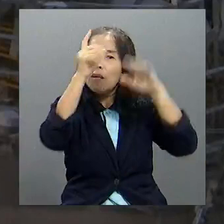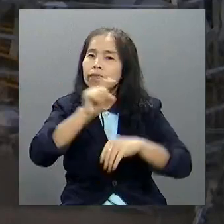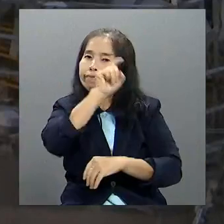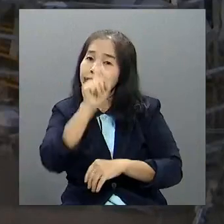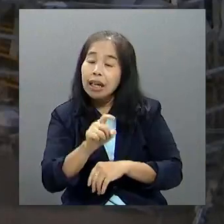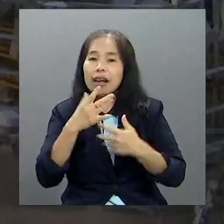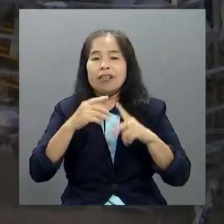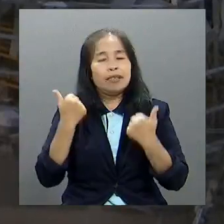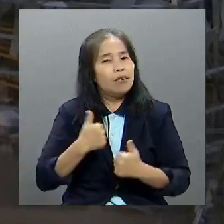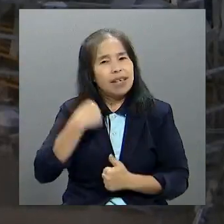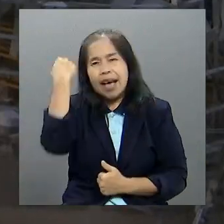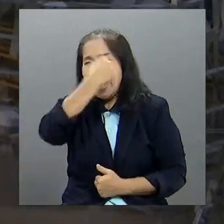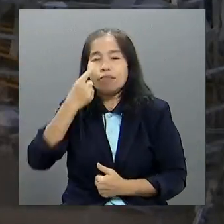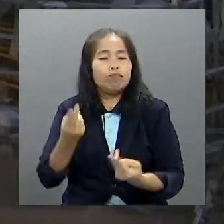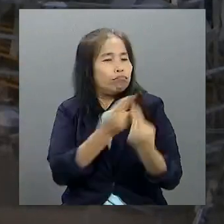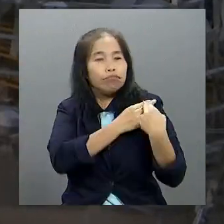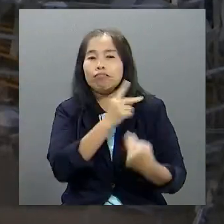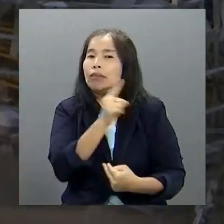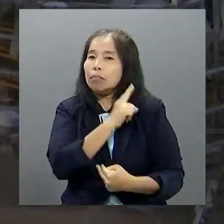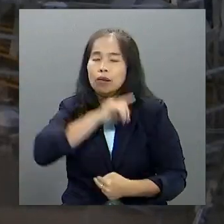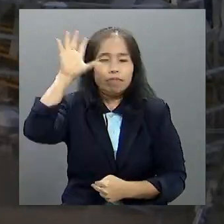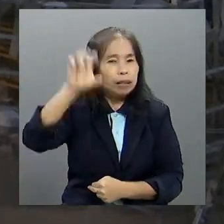ที่รับผิดชอบมาลงโทษตามกฎหมาย